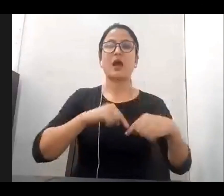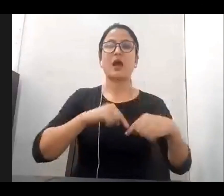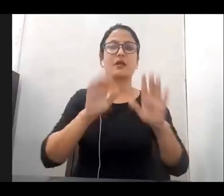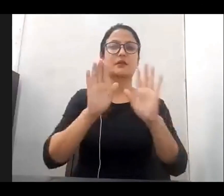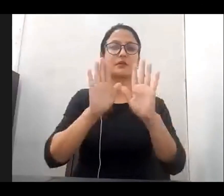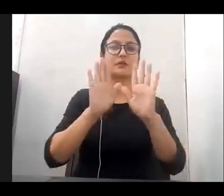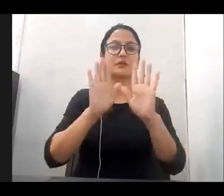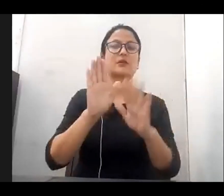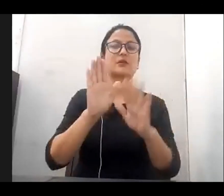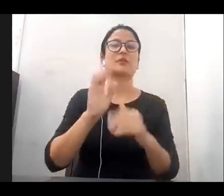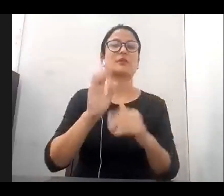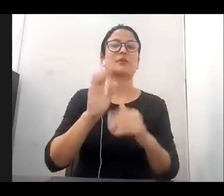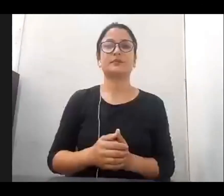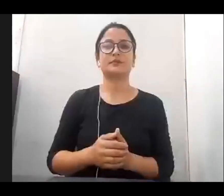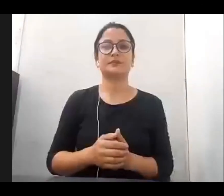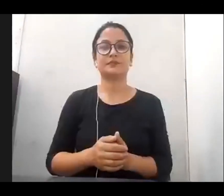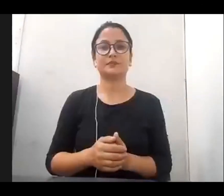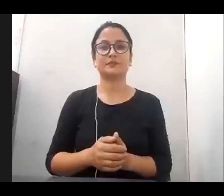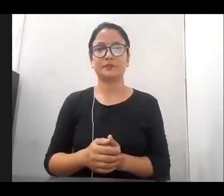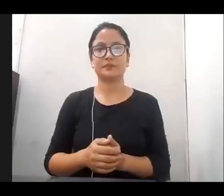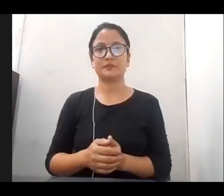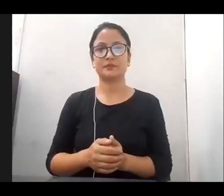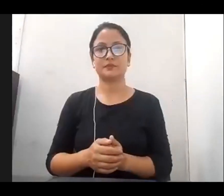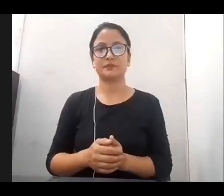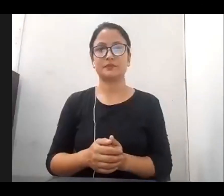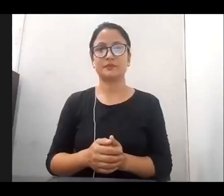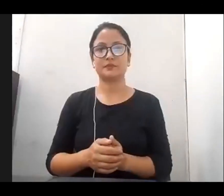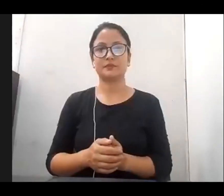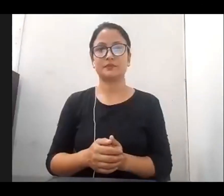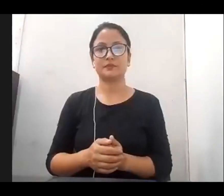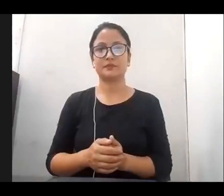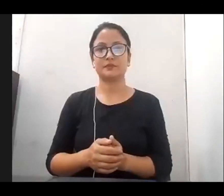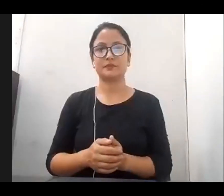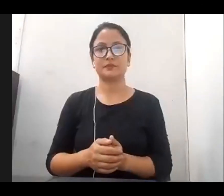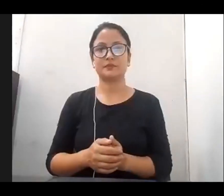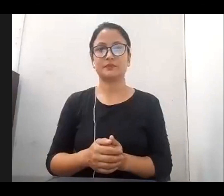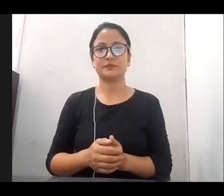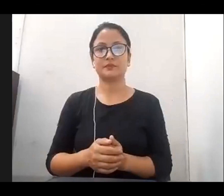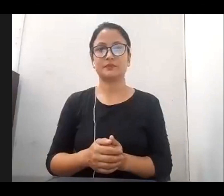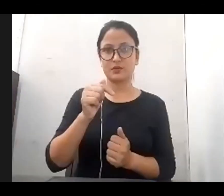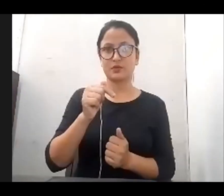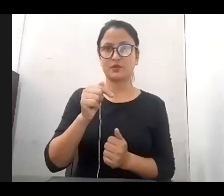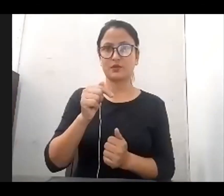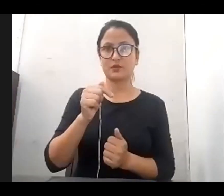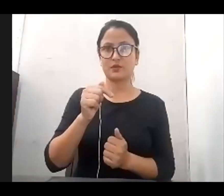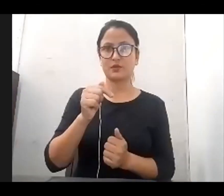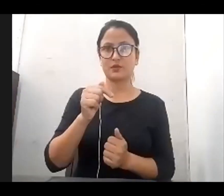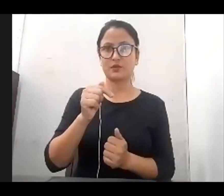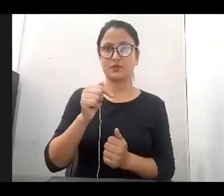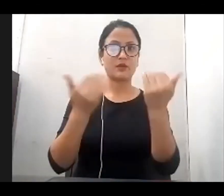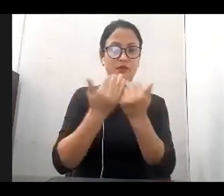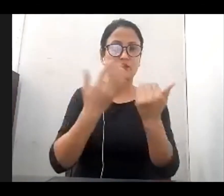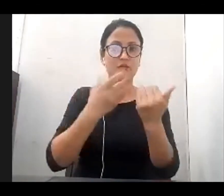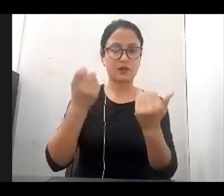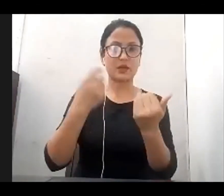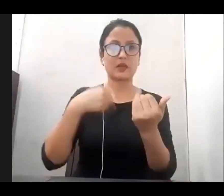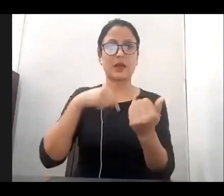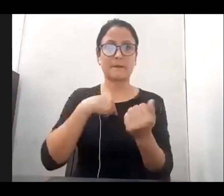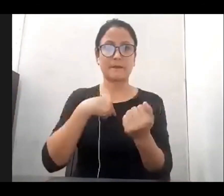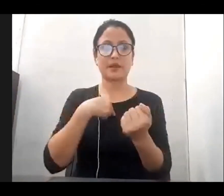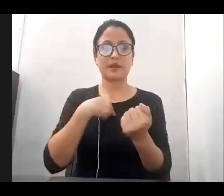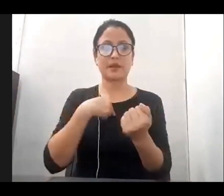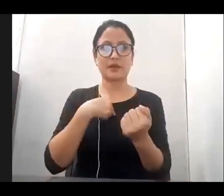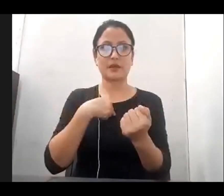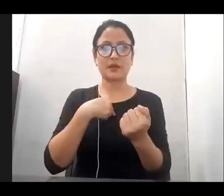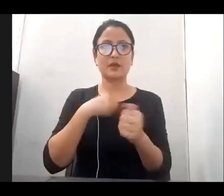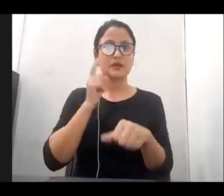अब यो बेला पनि ठ्याक्क परेको हुनाले यो चाहिँ सायद कार्यान्वयनको लागि हामी बेला बेलामा बस्नको लागि यसले